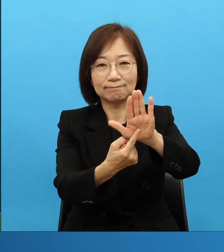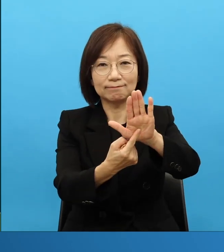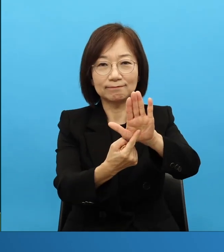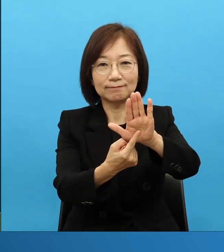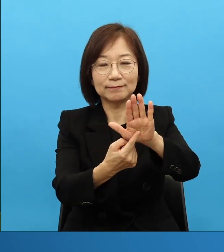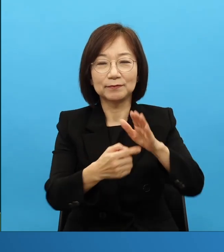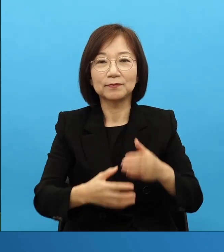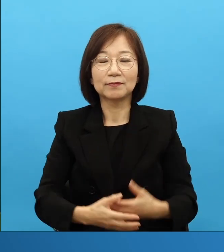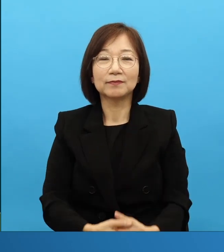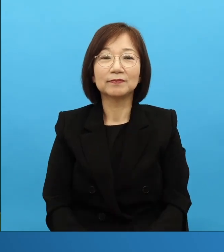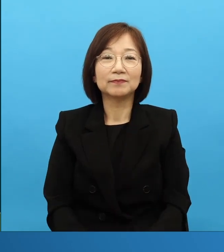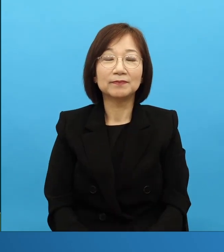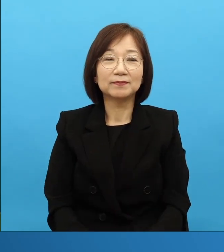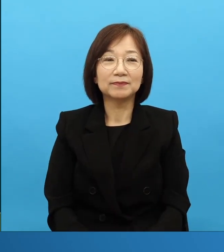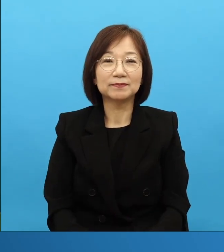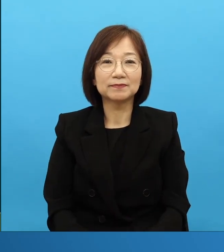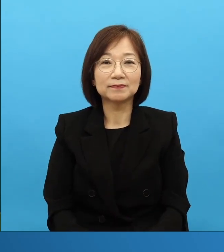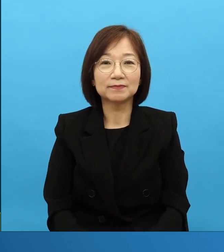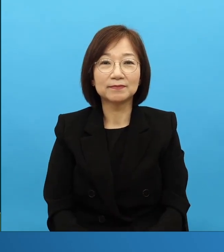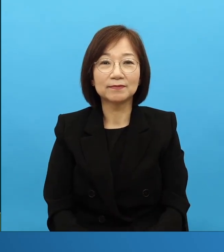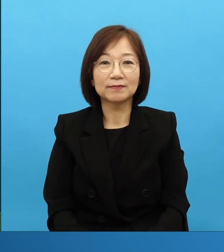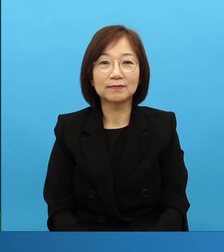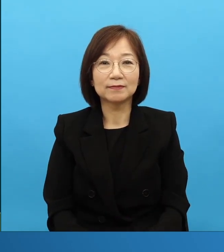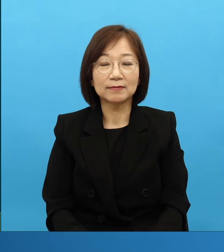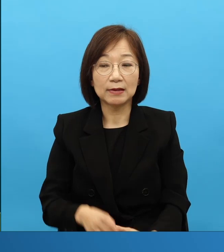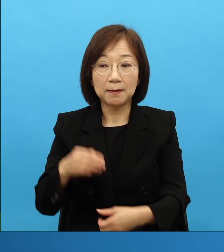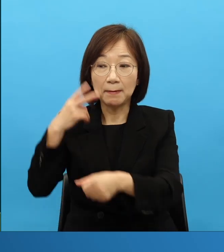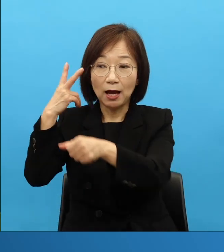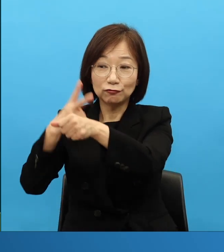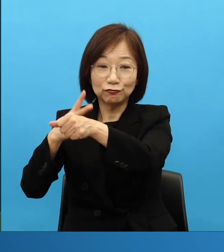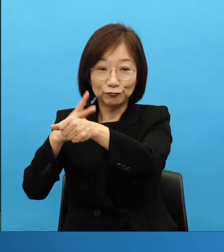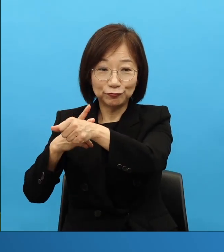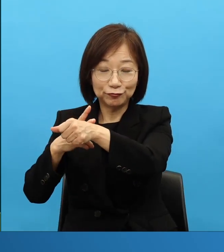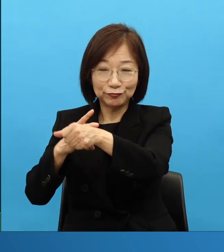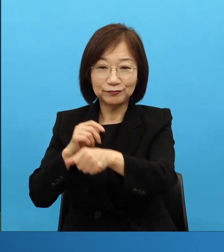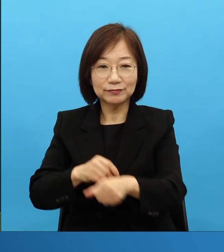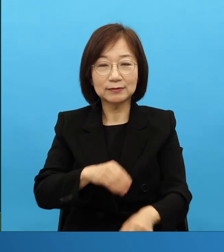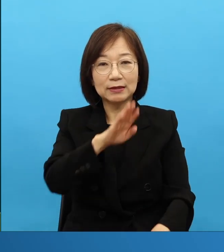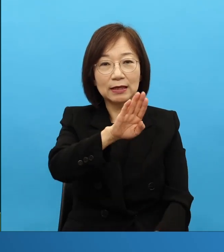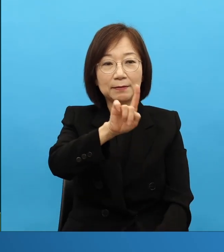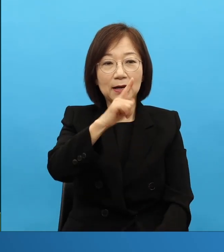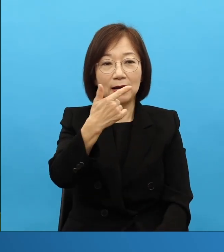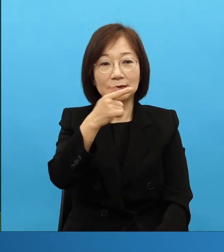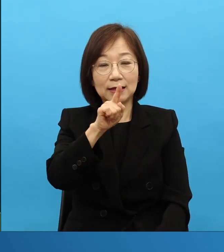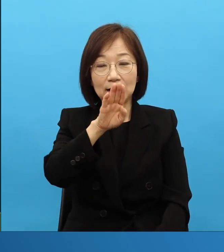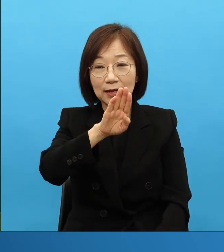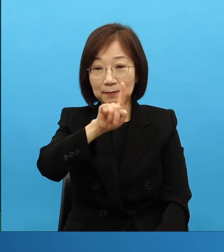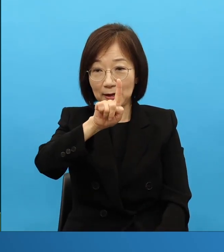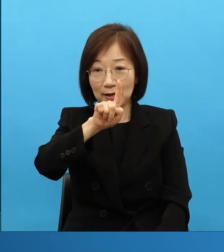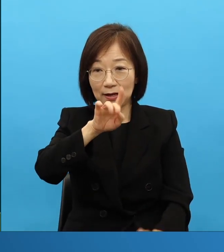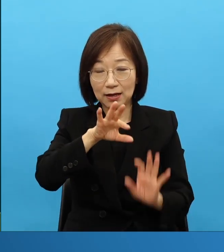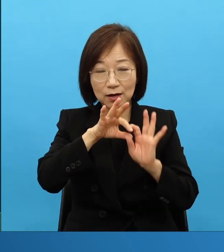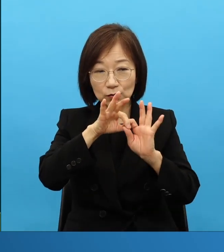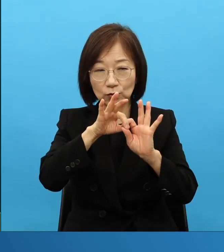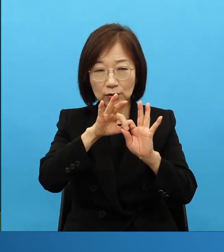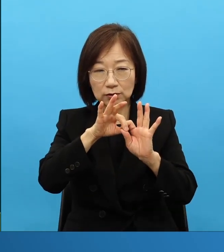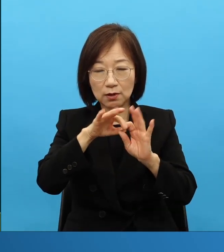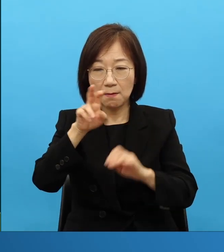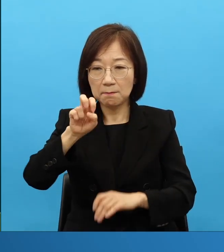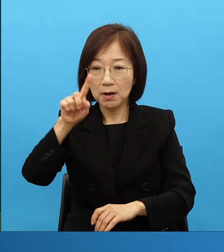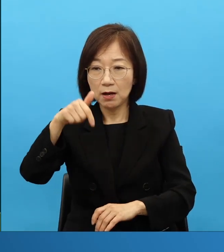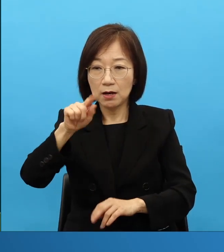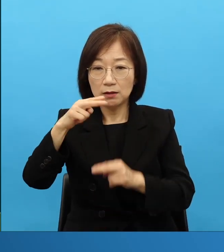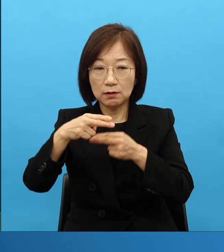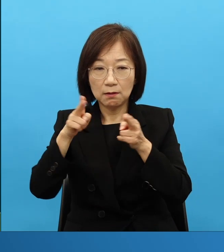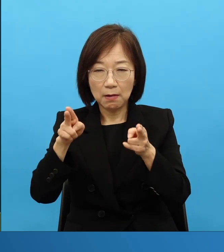말하면 바울이 바나바를 통해 가지고요 마가다락방을 깨달았어요. Paul, through Barnabas, realized Mark's upper